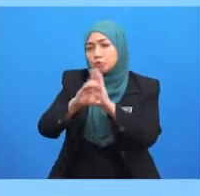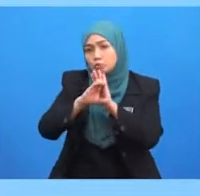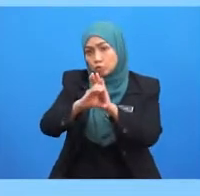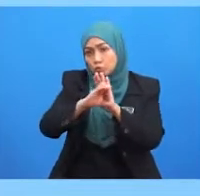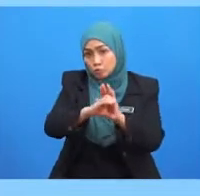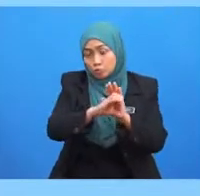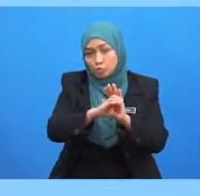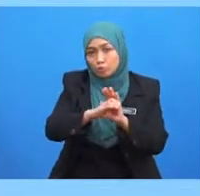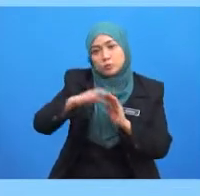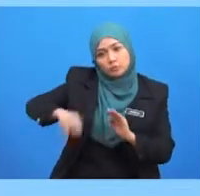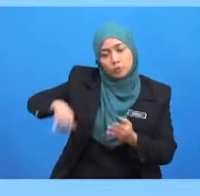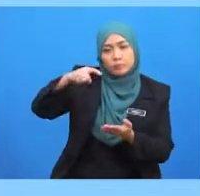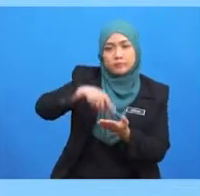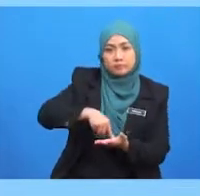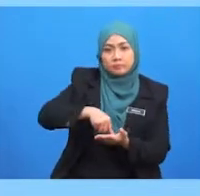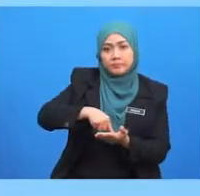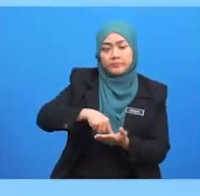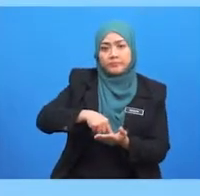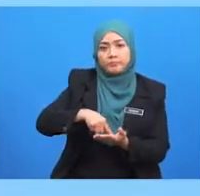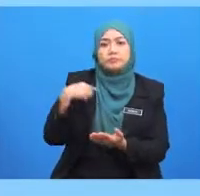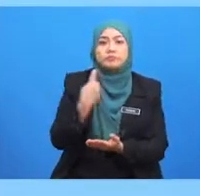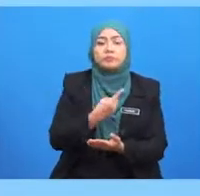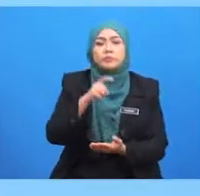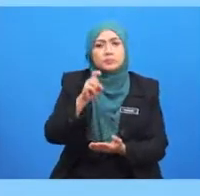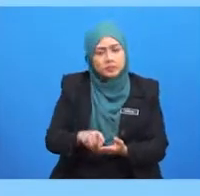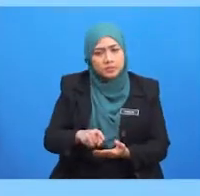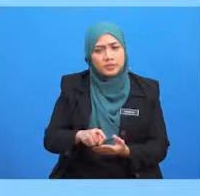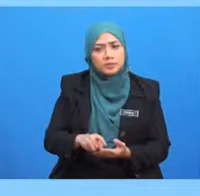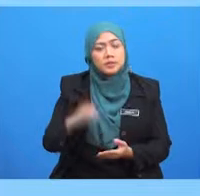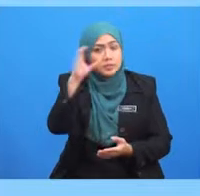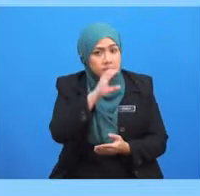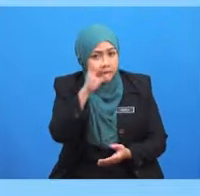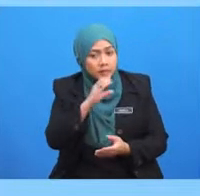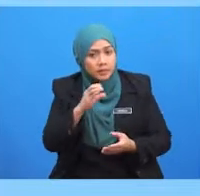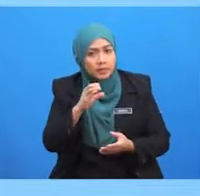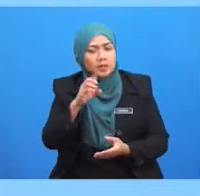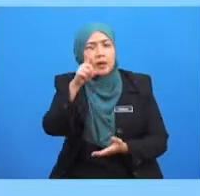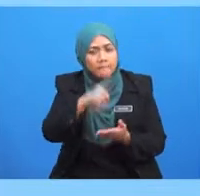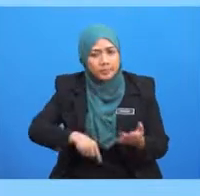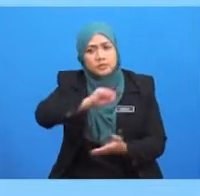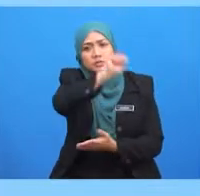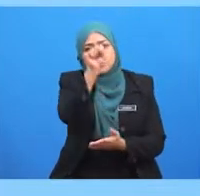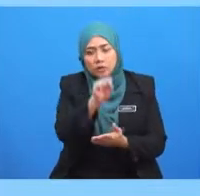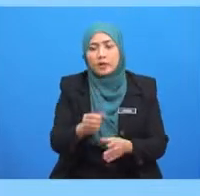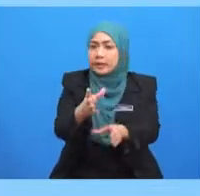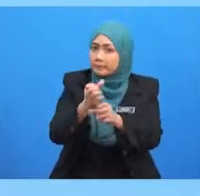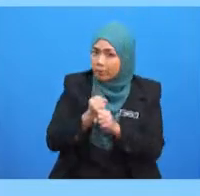kita perlu Tentukan kehendak shalat dan maklumat yang diberikan